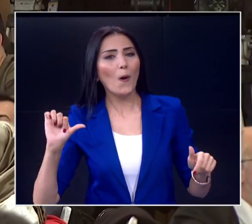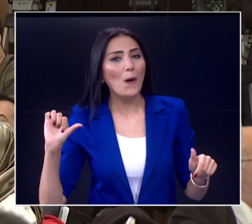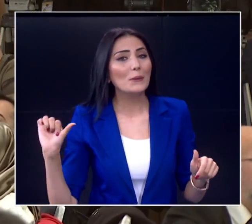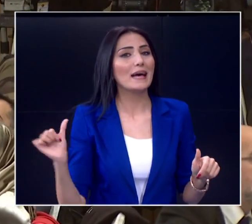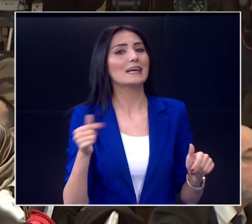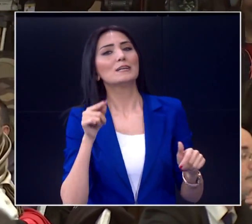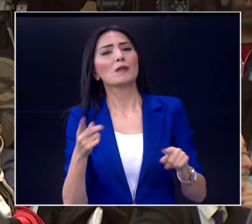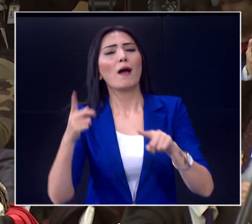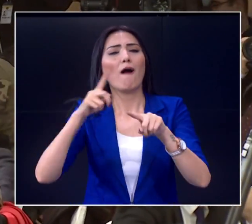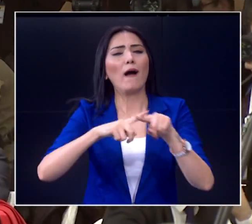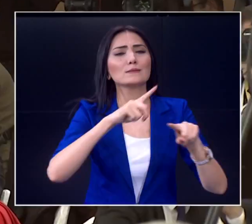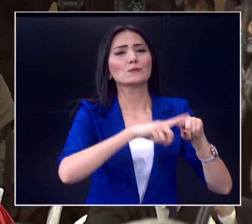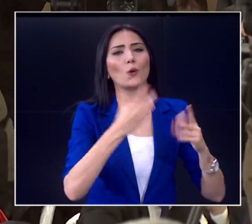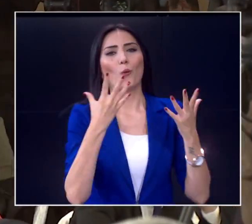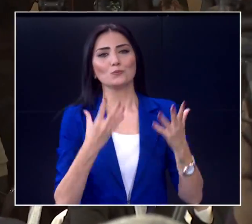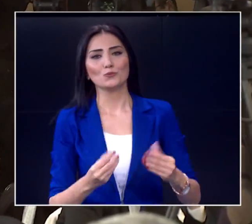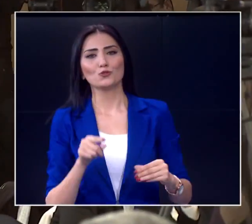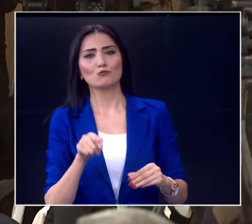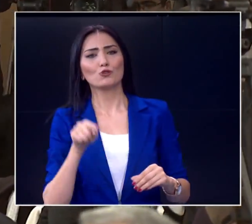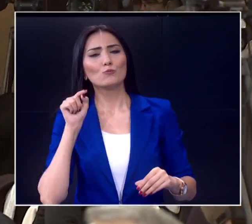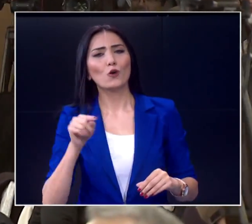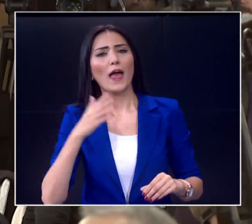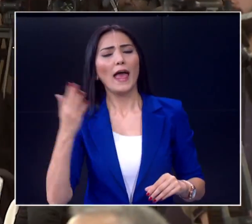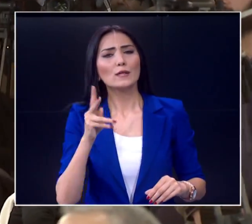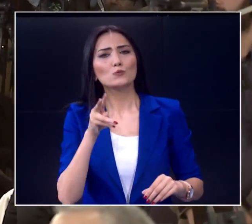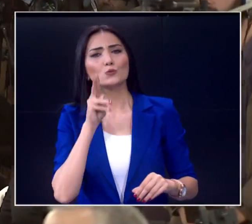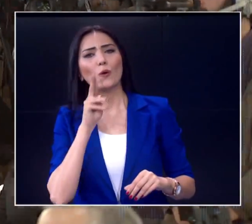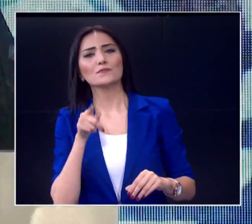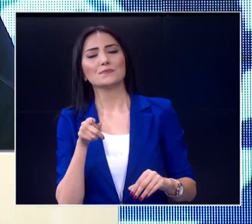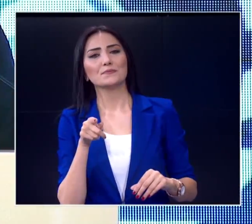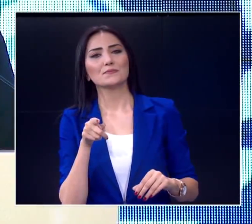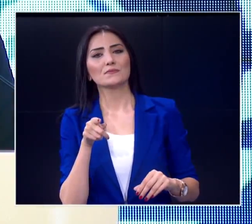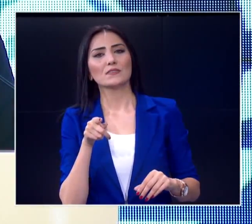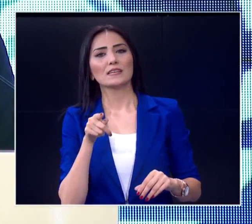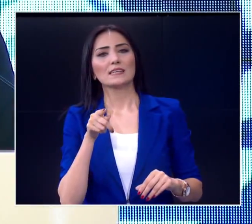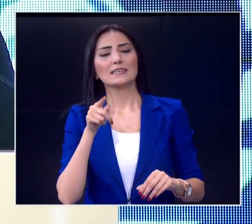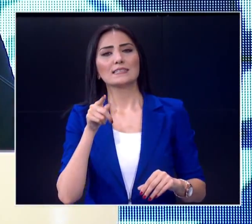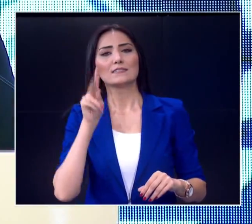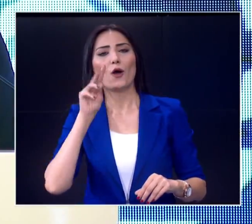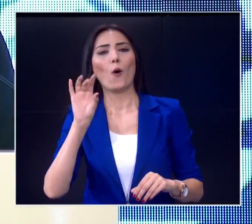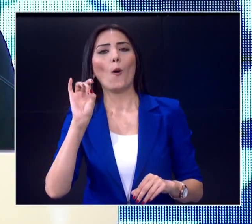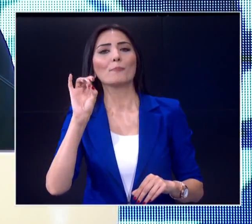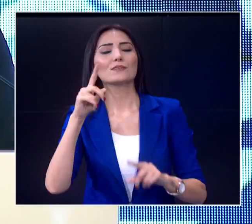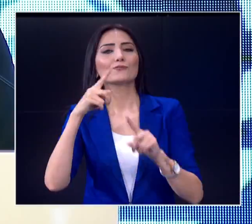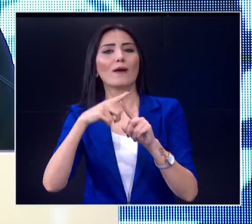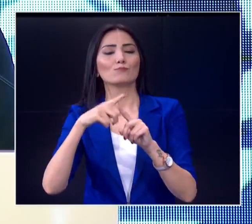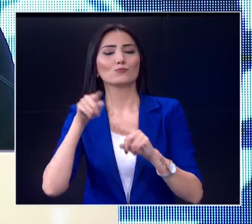önemli katkıları olmuştur. Bunun en son ispatı 15